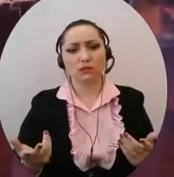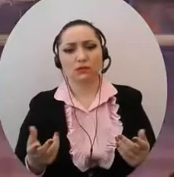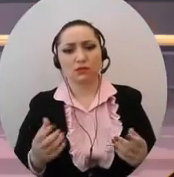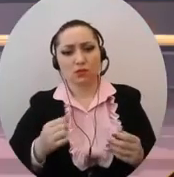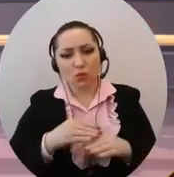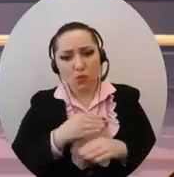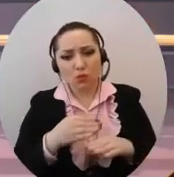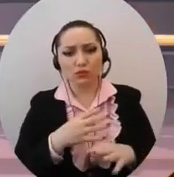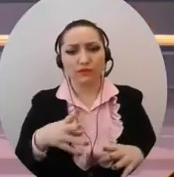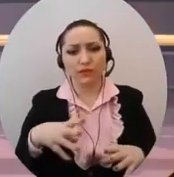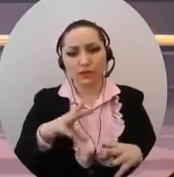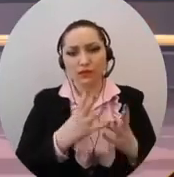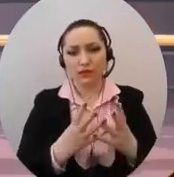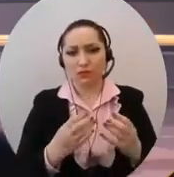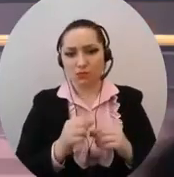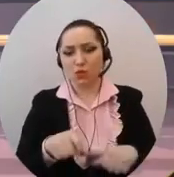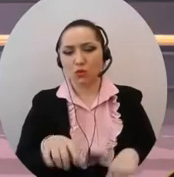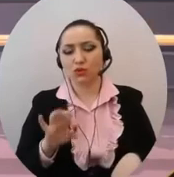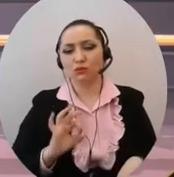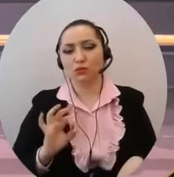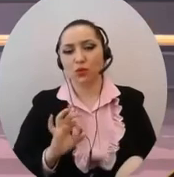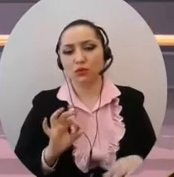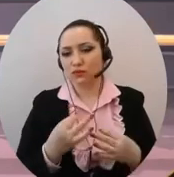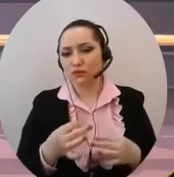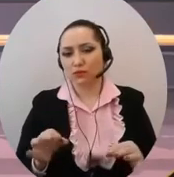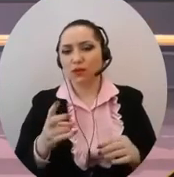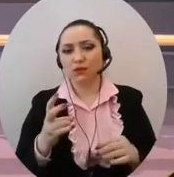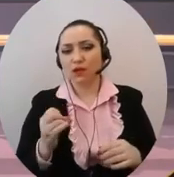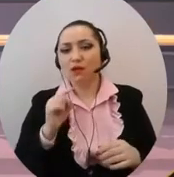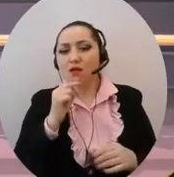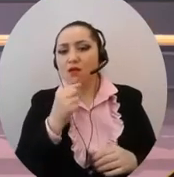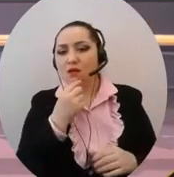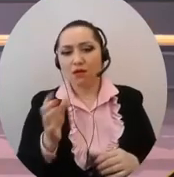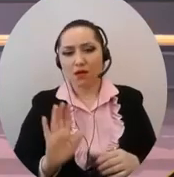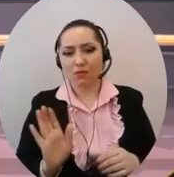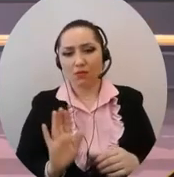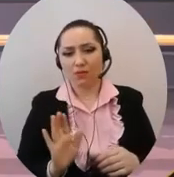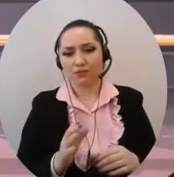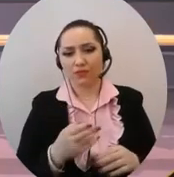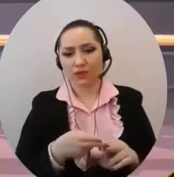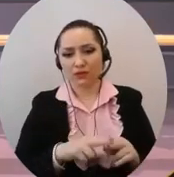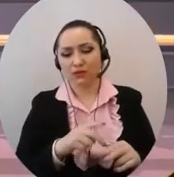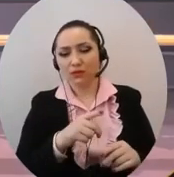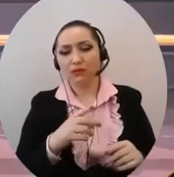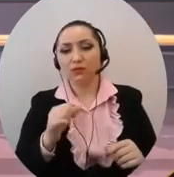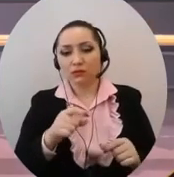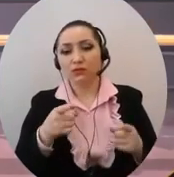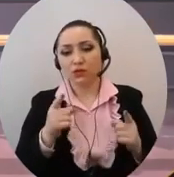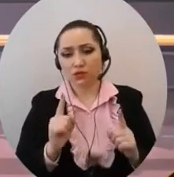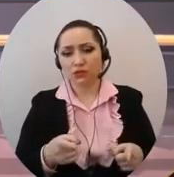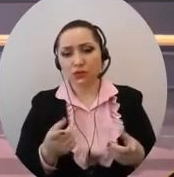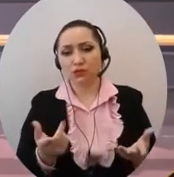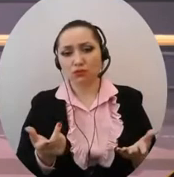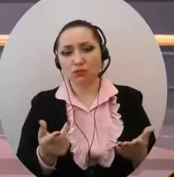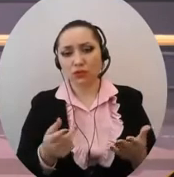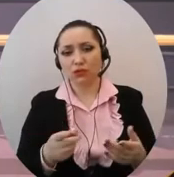семьей можете пользоваться этими средствами, не экономляя эти средства, потому что это действительно, ну, и качество,